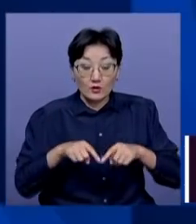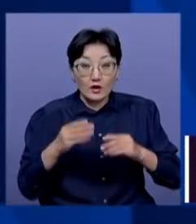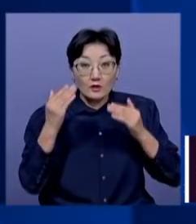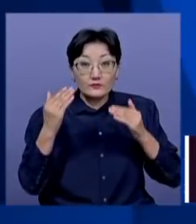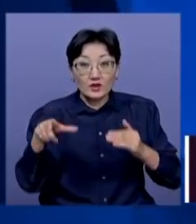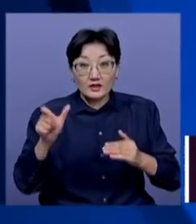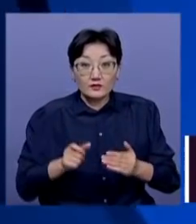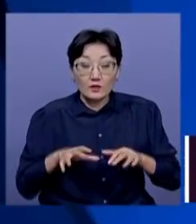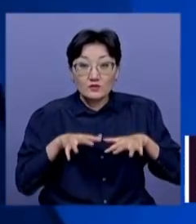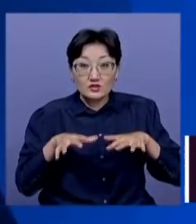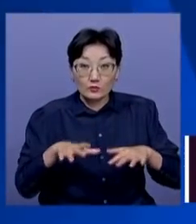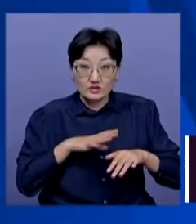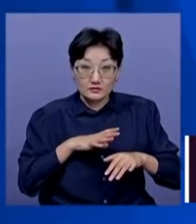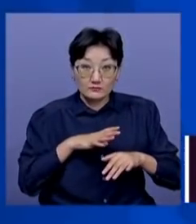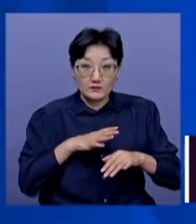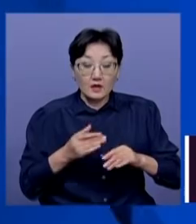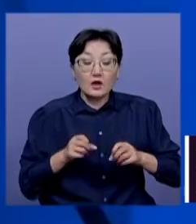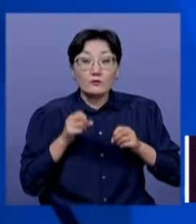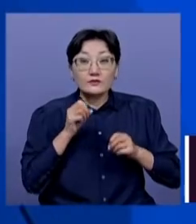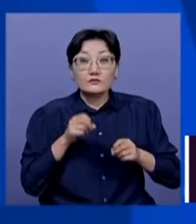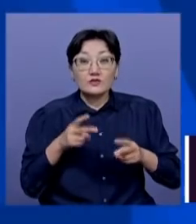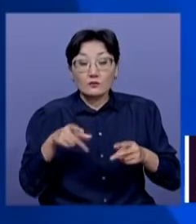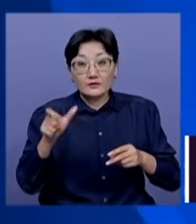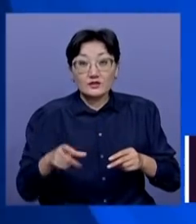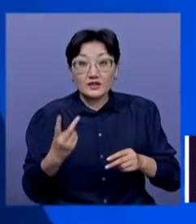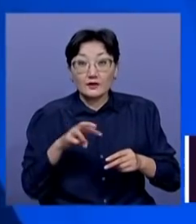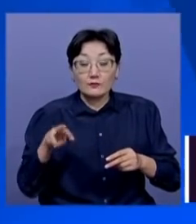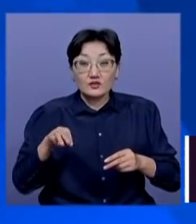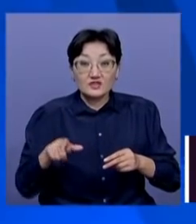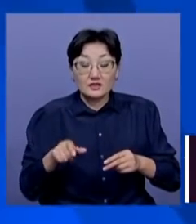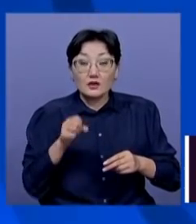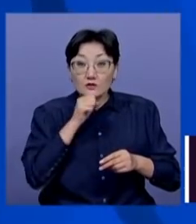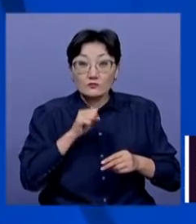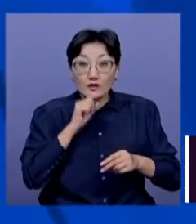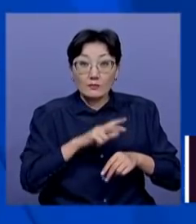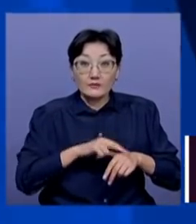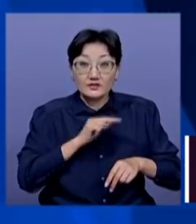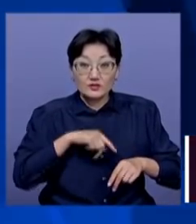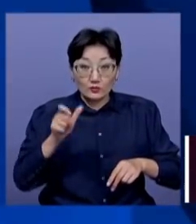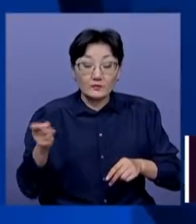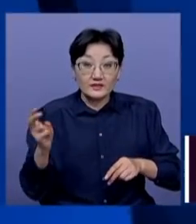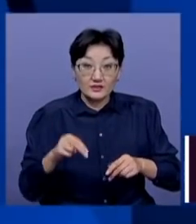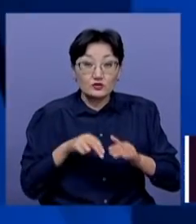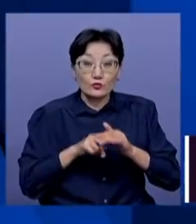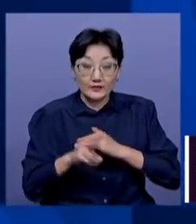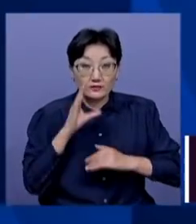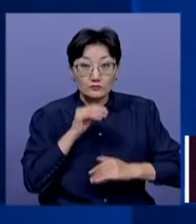белгісіз біреулер шабуыл жасаған болатын. Қарақшылар 2 миллион теңгені тонап, полиция қызметкерлері келгенше жасырынып